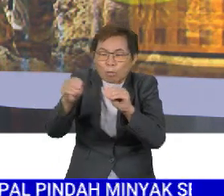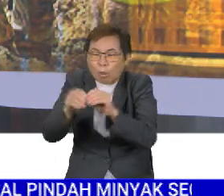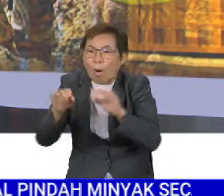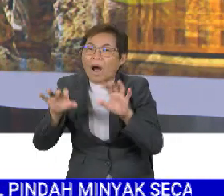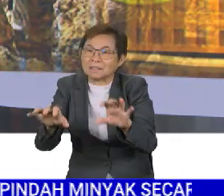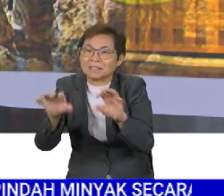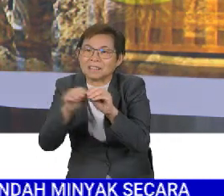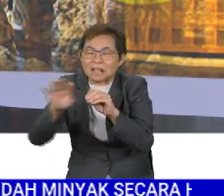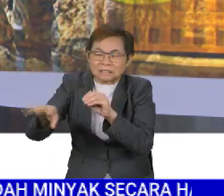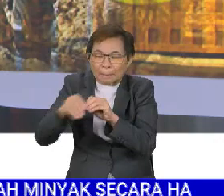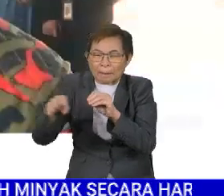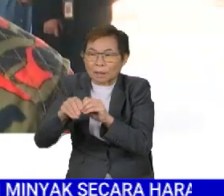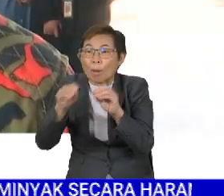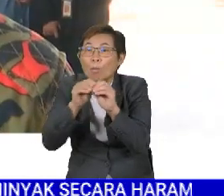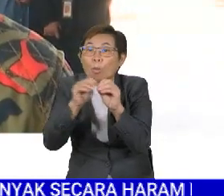anjing